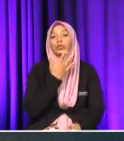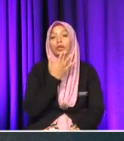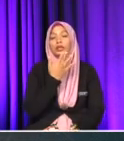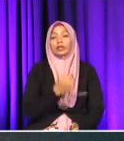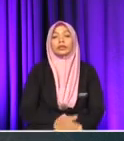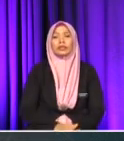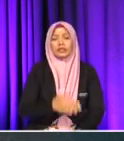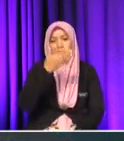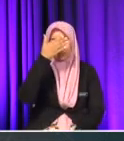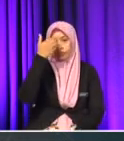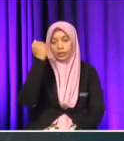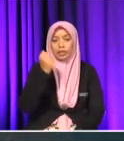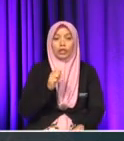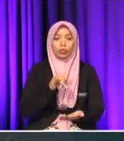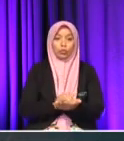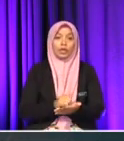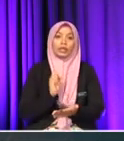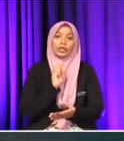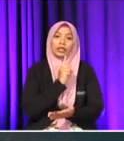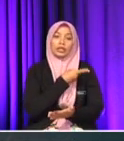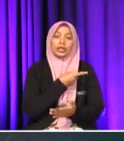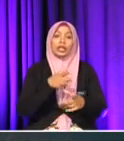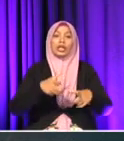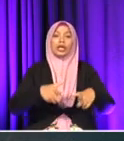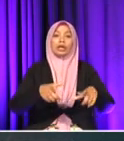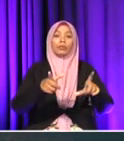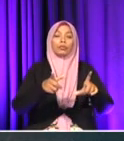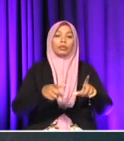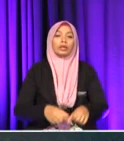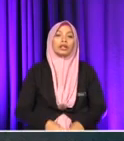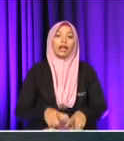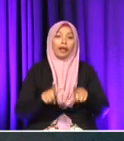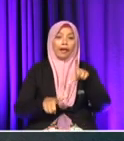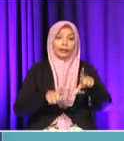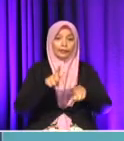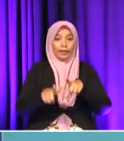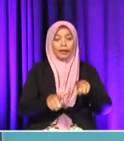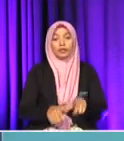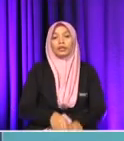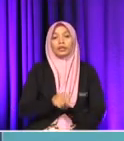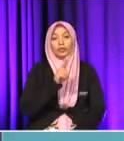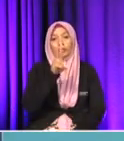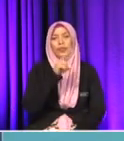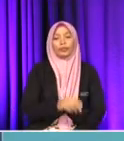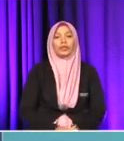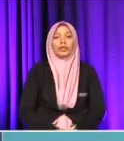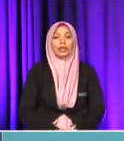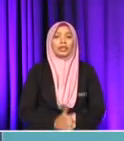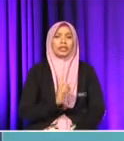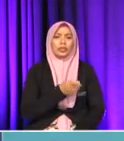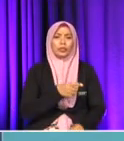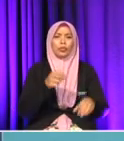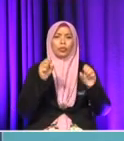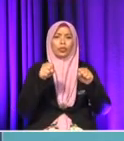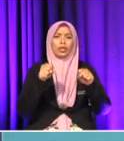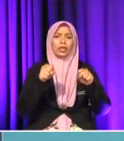kita perlu melalui proses yang kedua yaitu lah Keren lah keren kecil ini disitulah kita mengolah berbagai bentuk ideal untuk